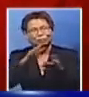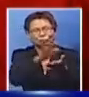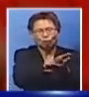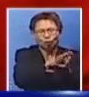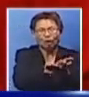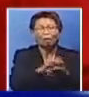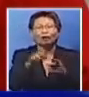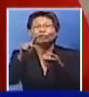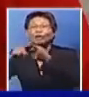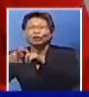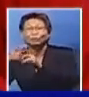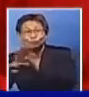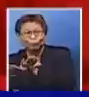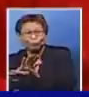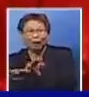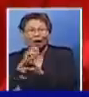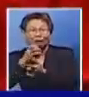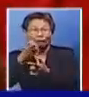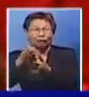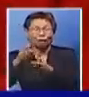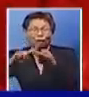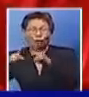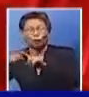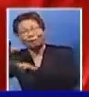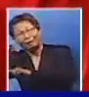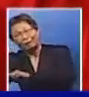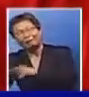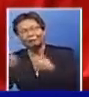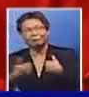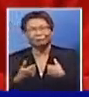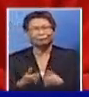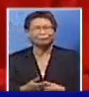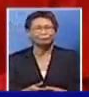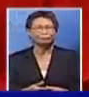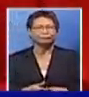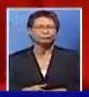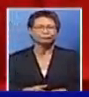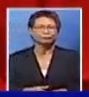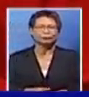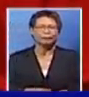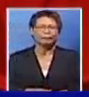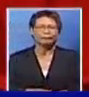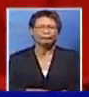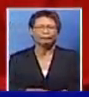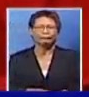sepersekolahan ataupun kawan-kawan yang lain. Pengaruh mereka besar.